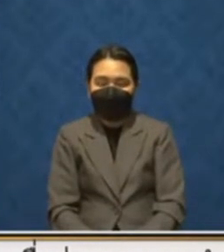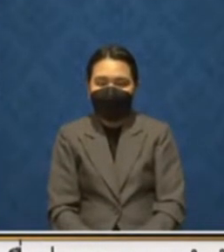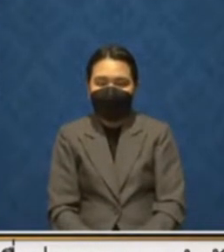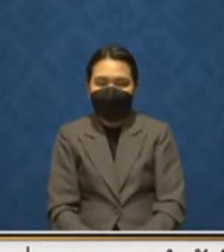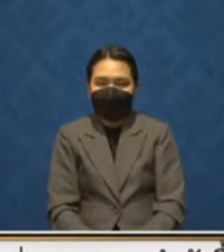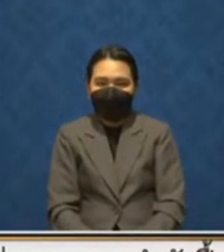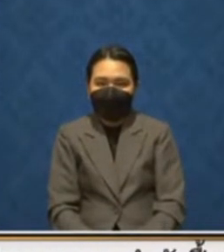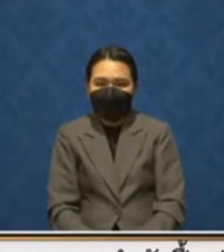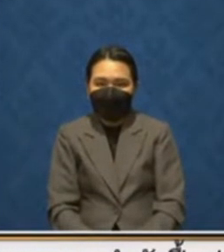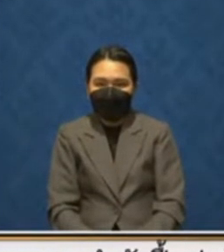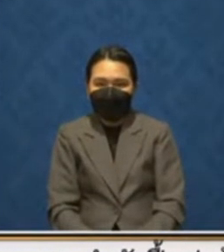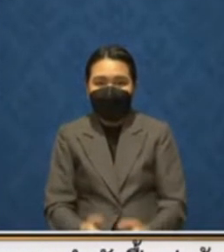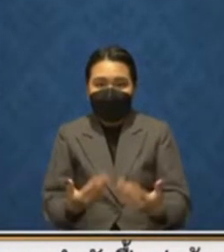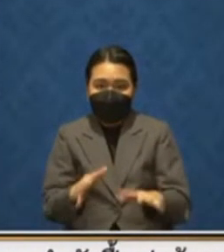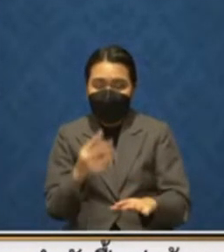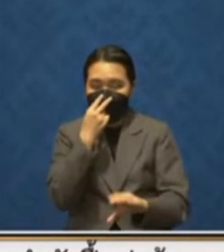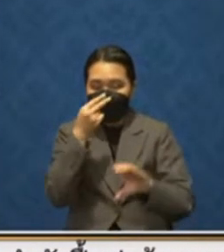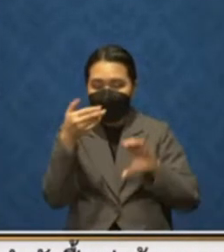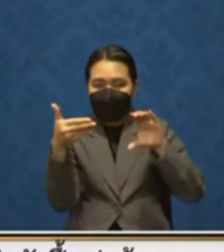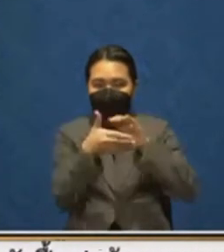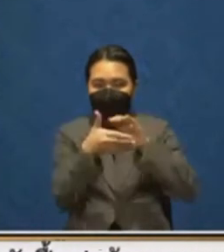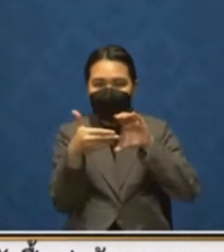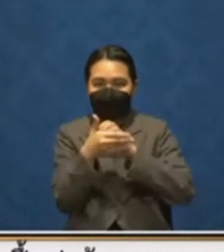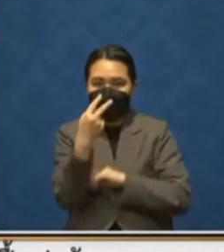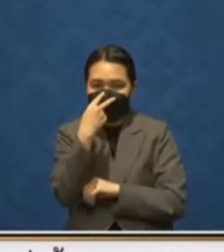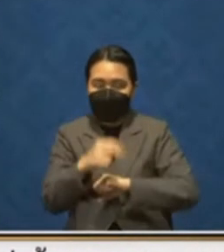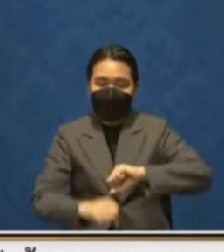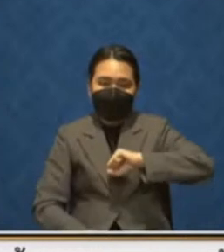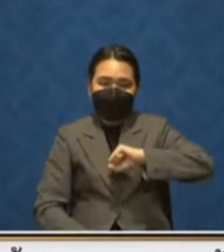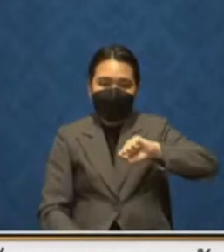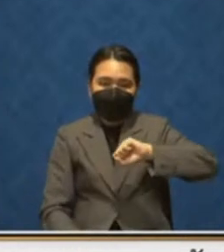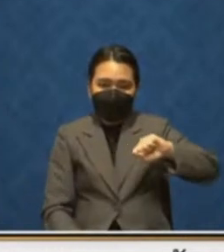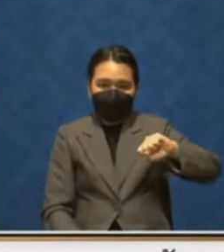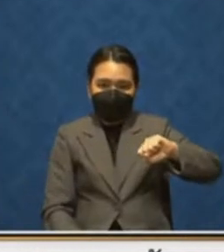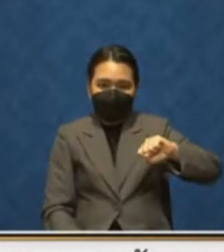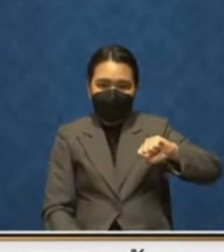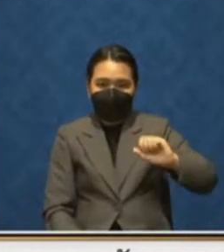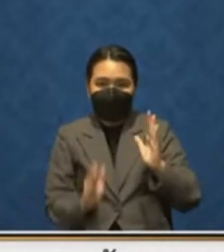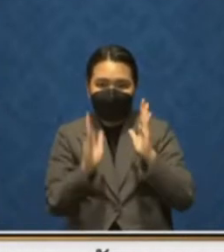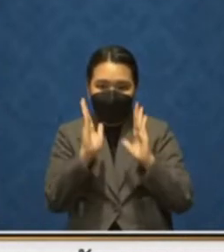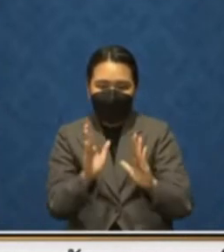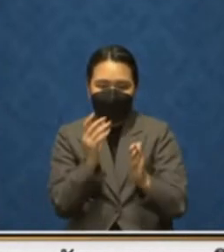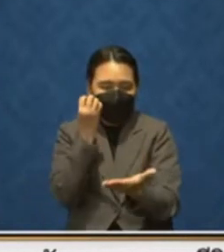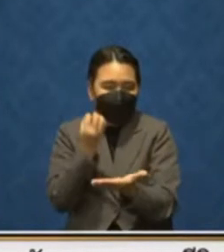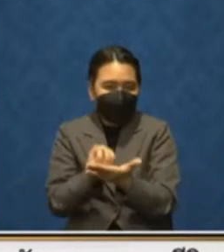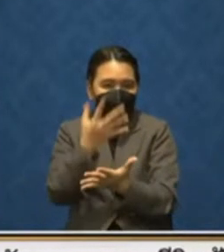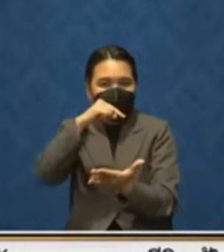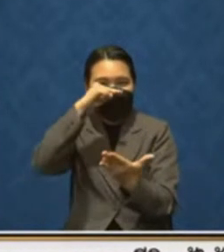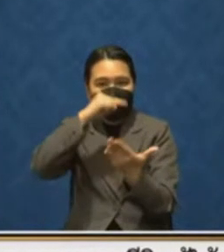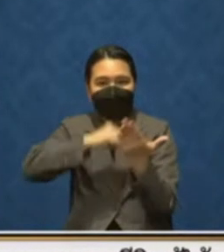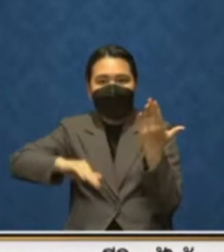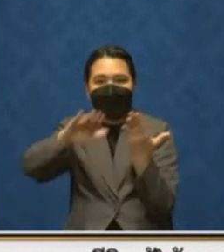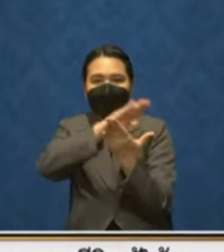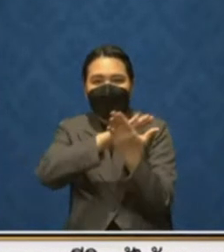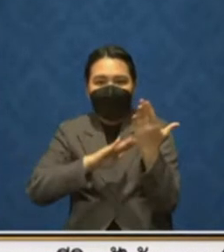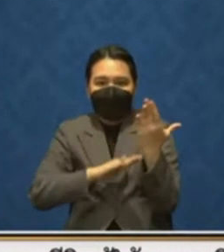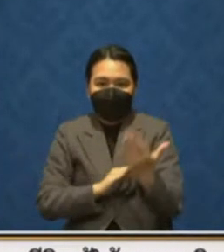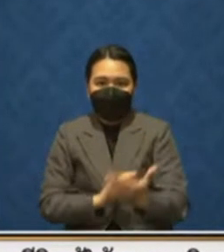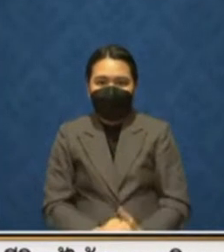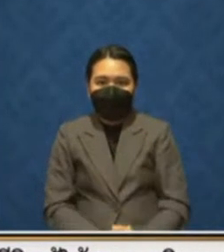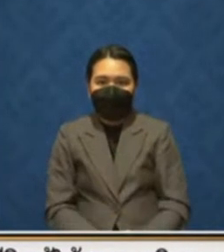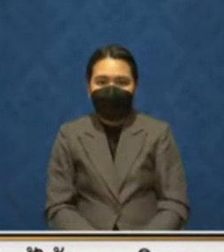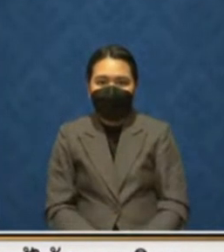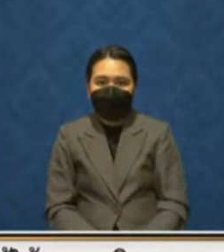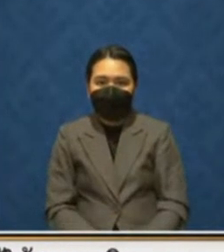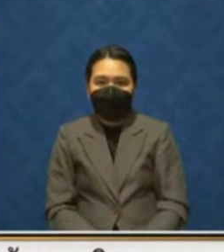ก็ลงมาดูในสไลด์นะครับด้านซ้ายมือเป็นมหาเศรษฐีของไทยนะครับผมจะไม่ขออนุญาตแต่